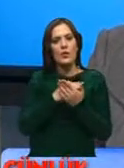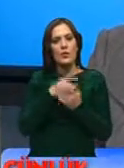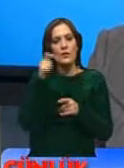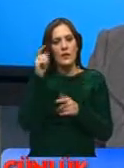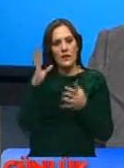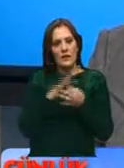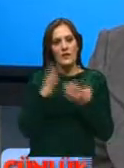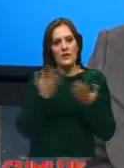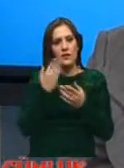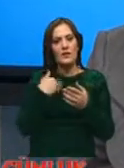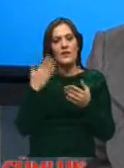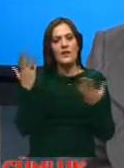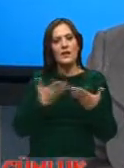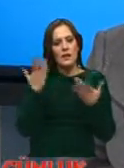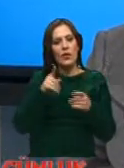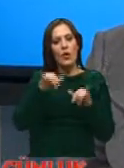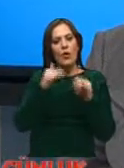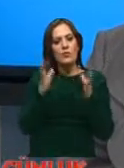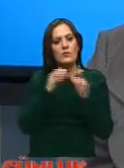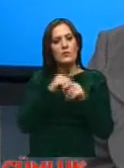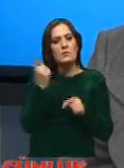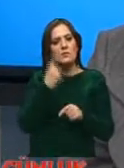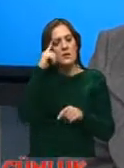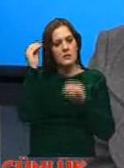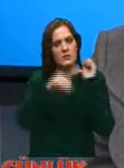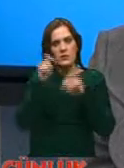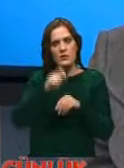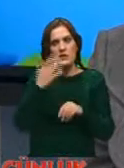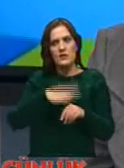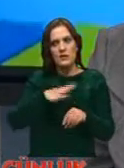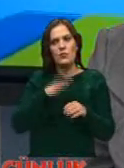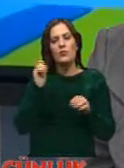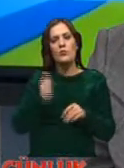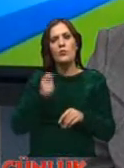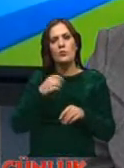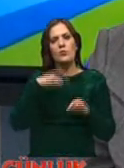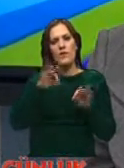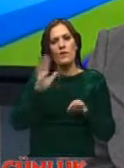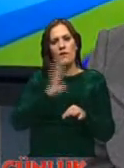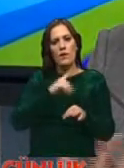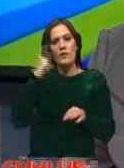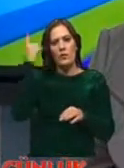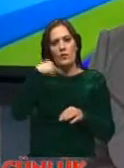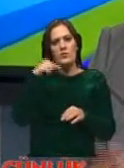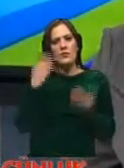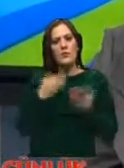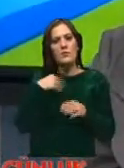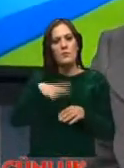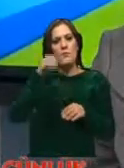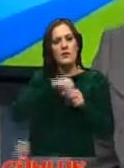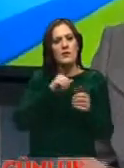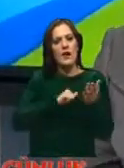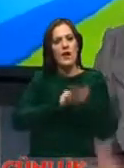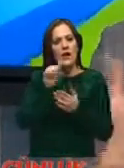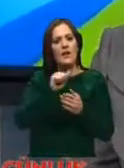Programlama ile ilgili tabii ki ilgilenenler, oyun sektöründe bir şeyler geliştirmek isteyenler mutlaka vardır. O yüzden hani merkezin